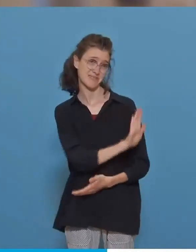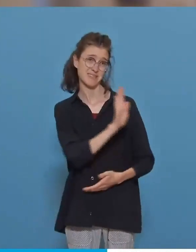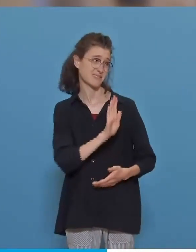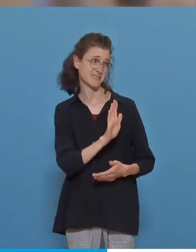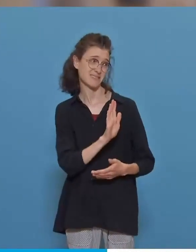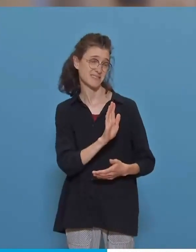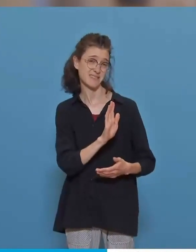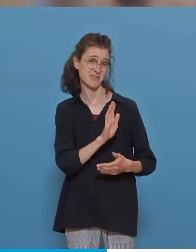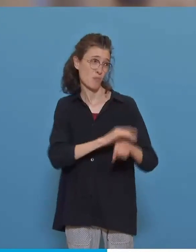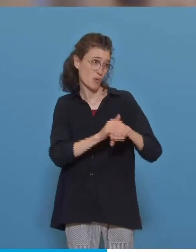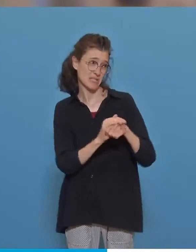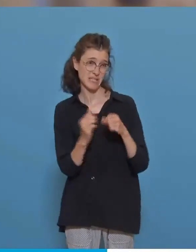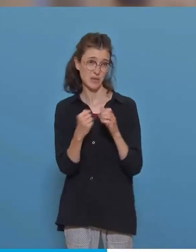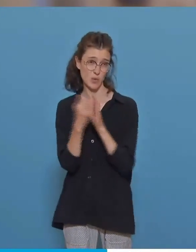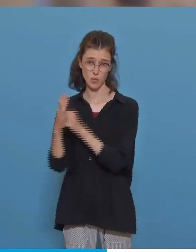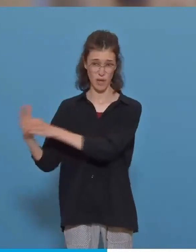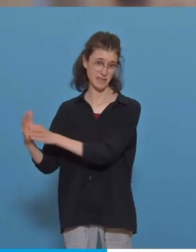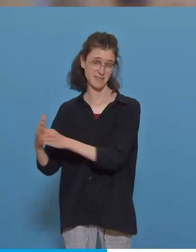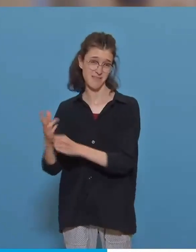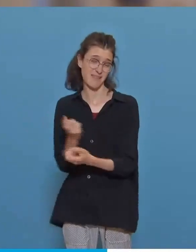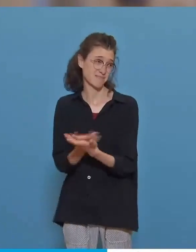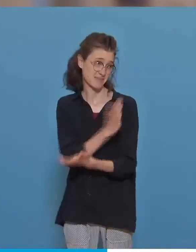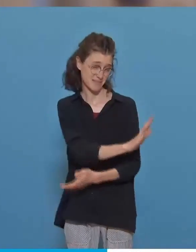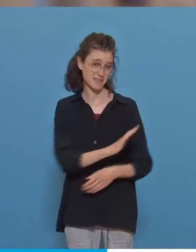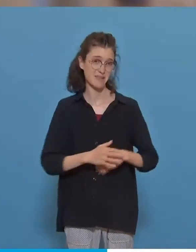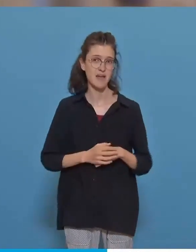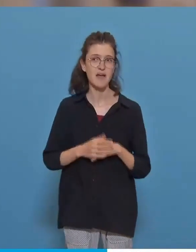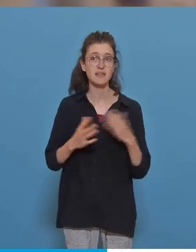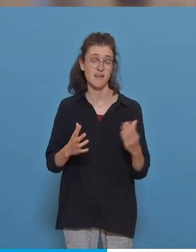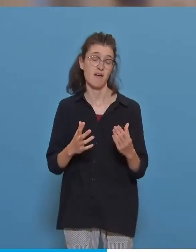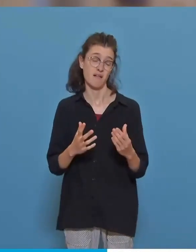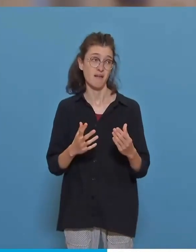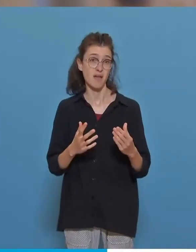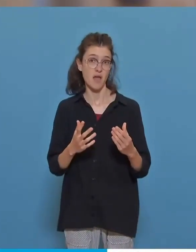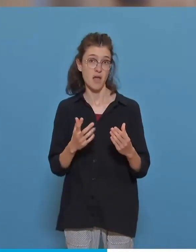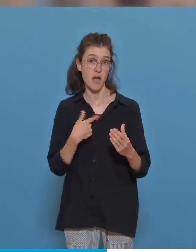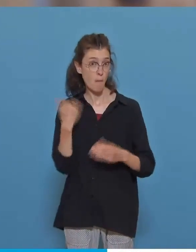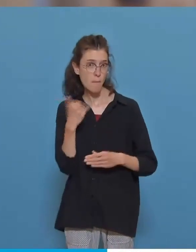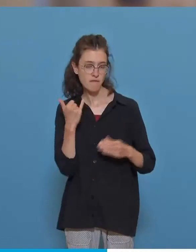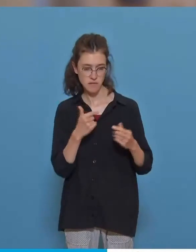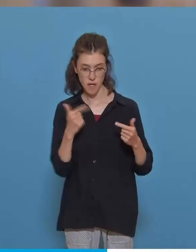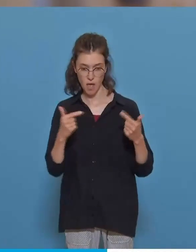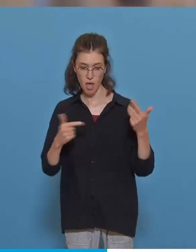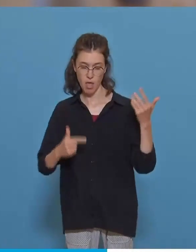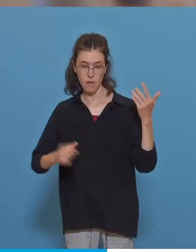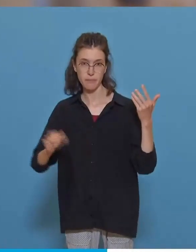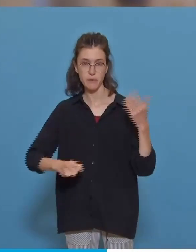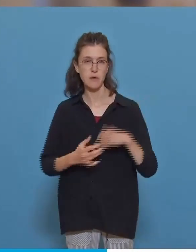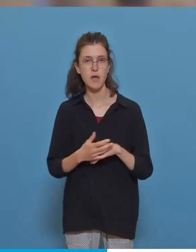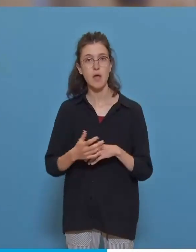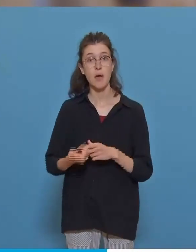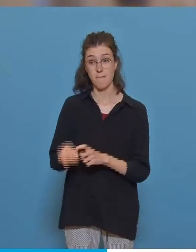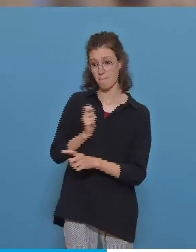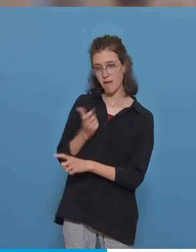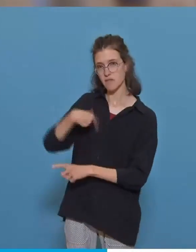familles qui sont dans la galère, voire plus, et c'est un euphémisme. Et à la fin, Monsieur Huchet, c'est nous qui payons les pots cassés, les élus locaux, et